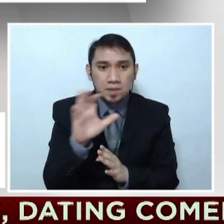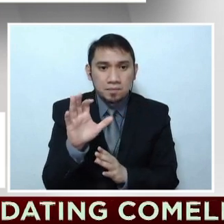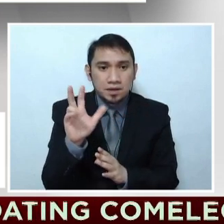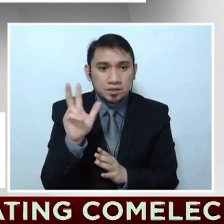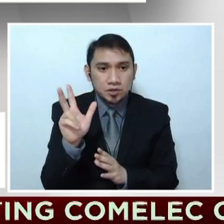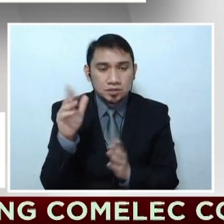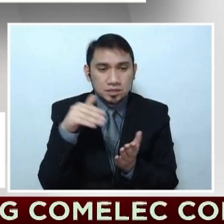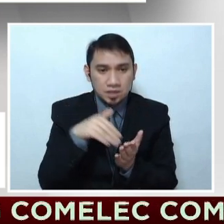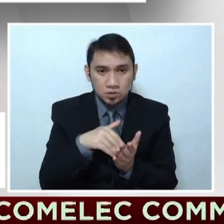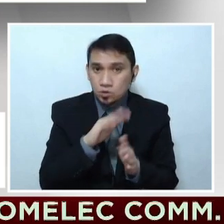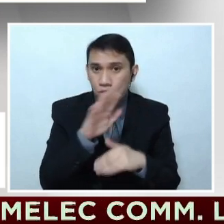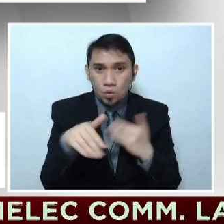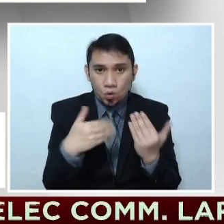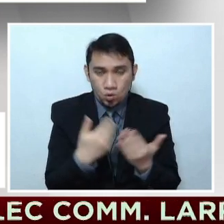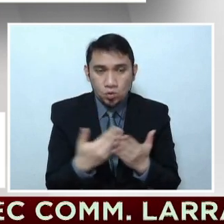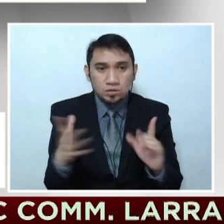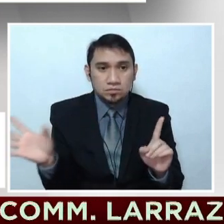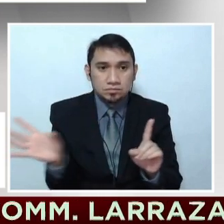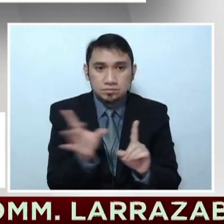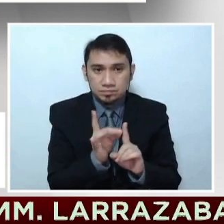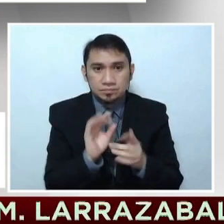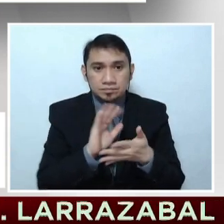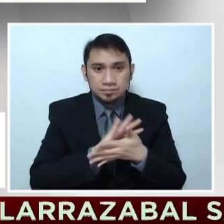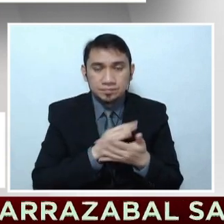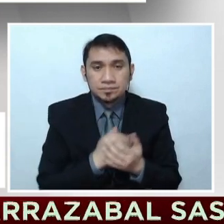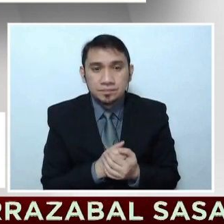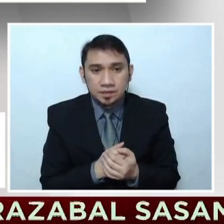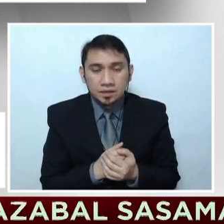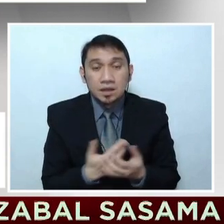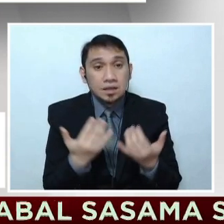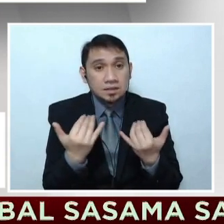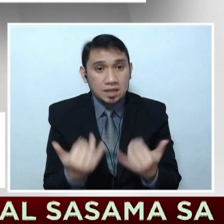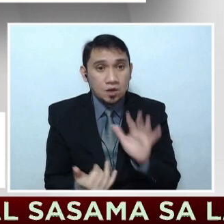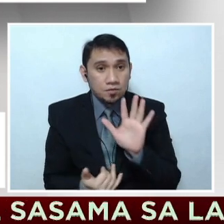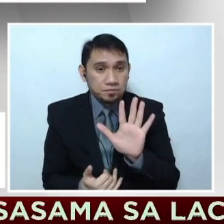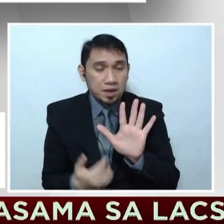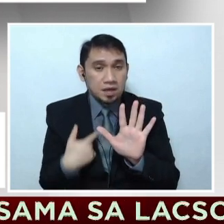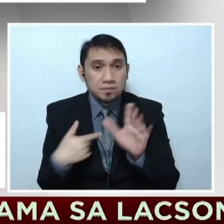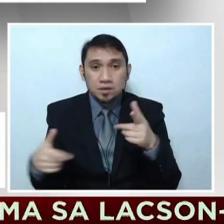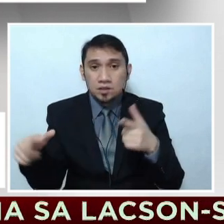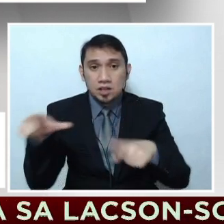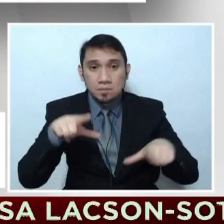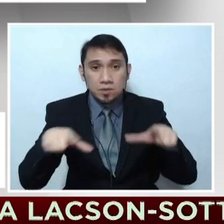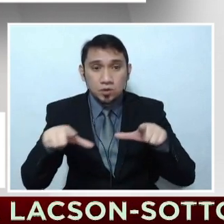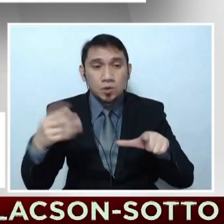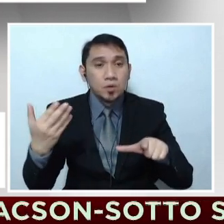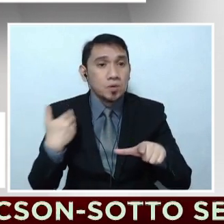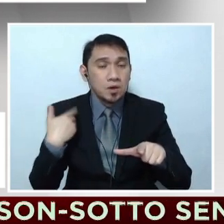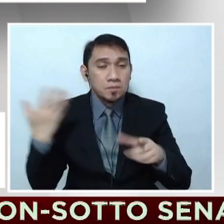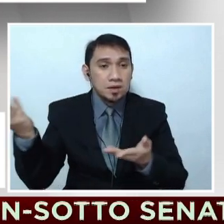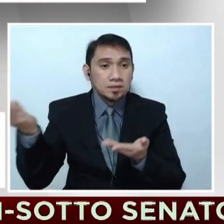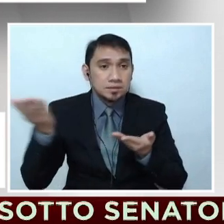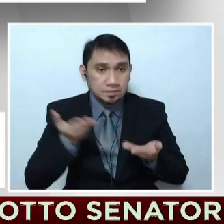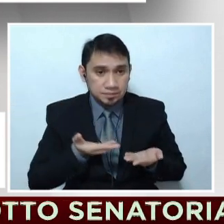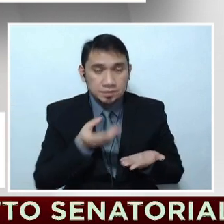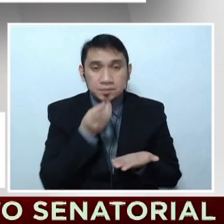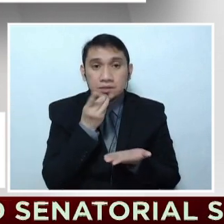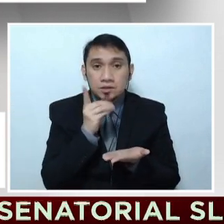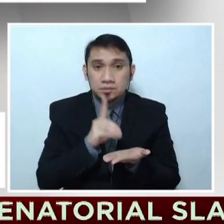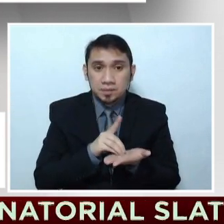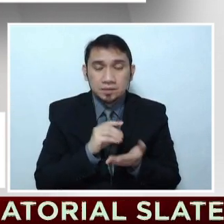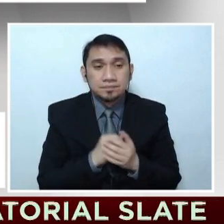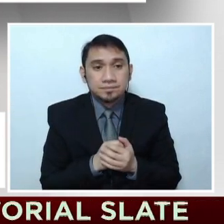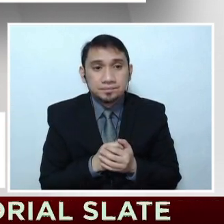1,530,000 ang kabuang bilang ng kaso sa bansa. Bagamat may limang laboratorio ang hindi nakapagsumite ng kanilang datos.